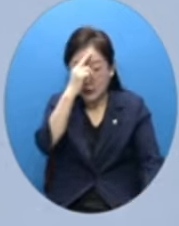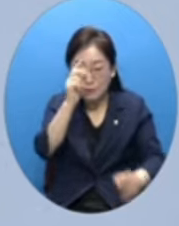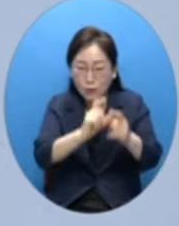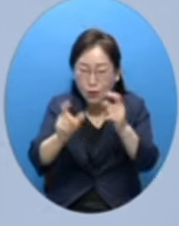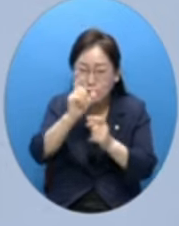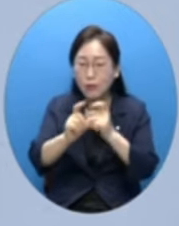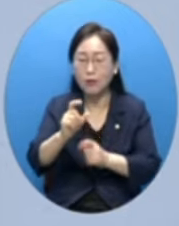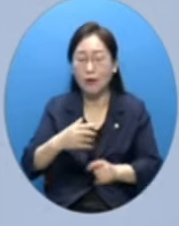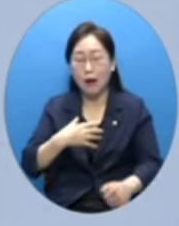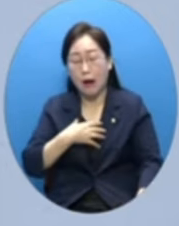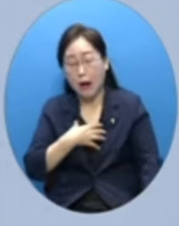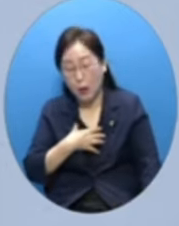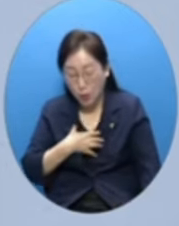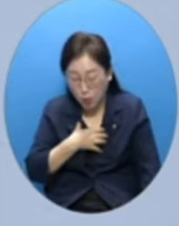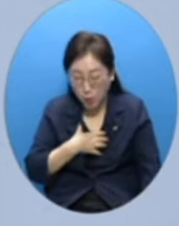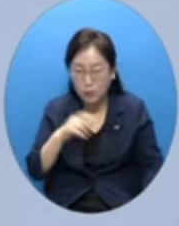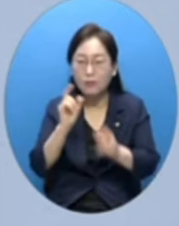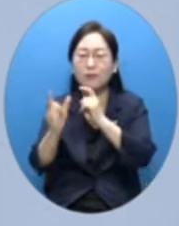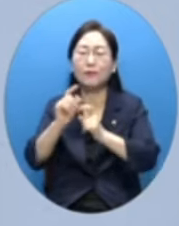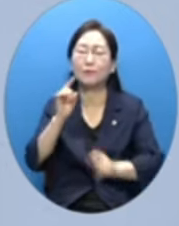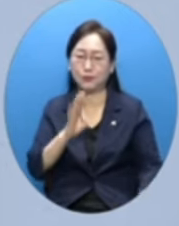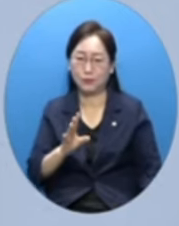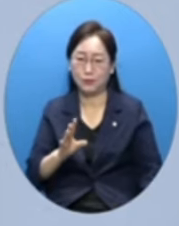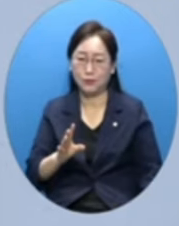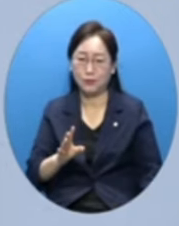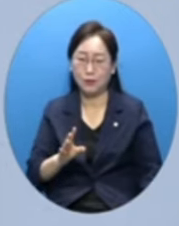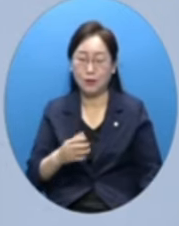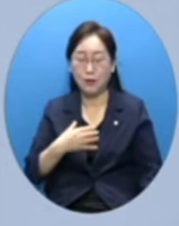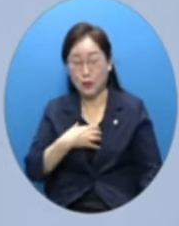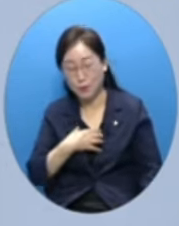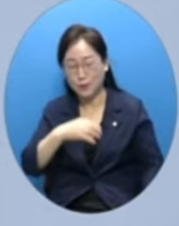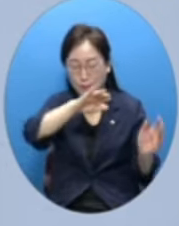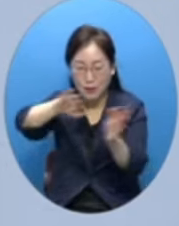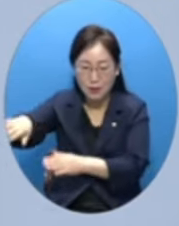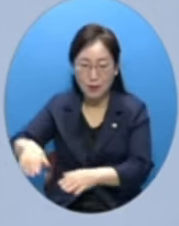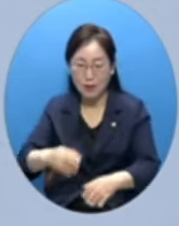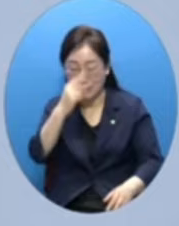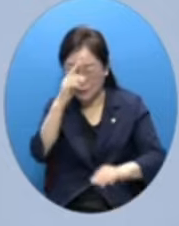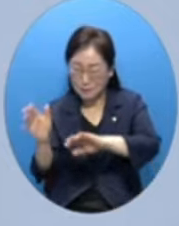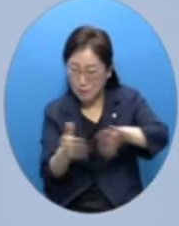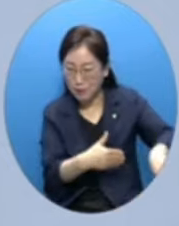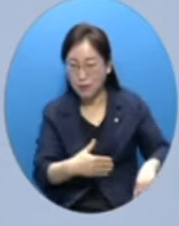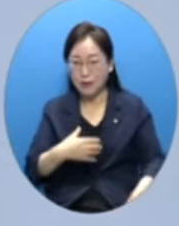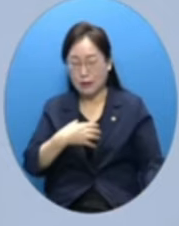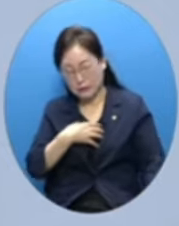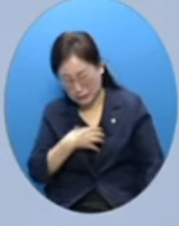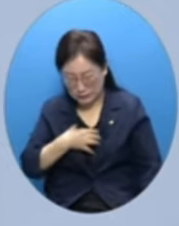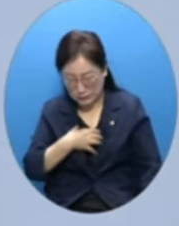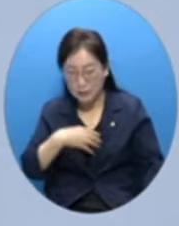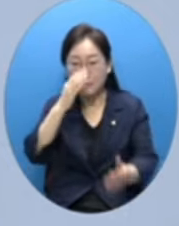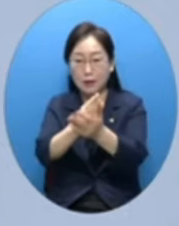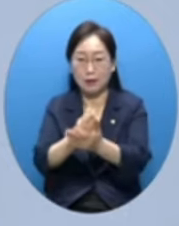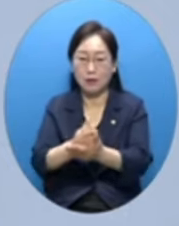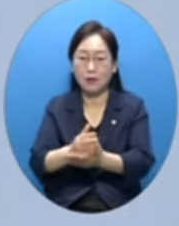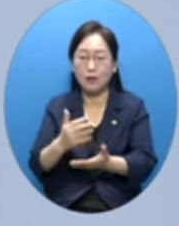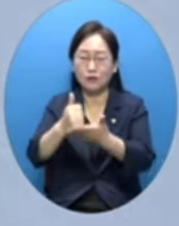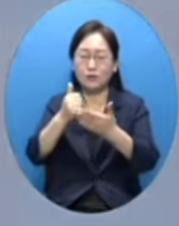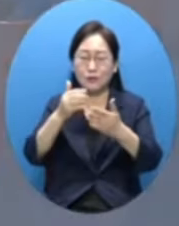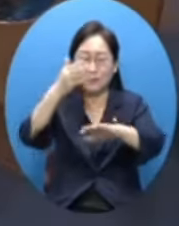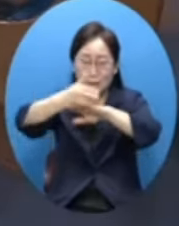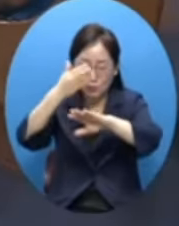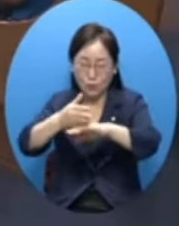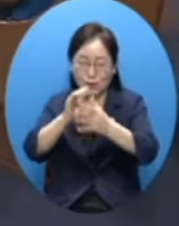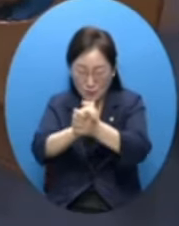낳고 걱정을 걱정을는 것입니다 그렇 때문에 염려할 시간에 근심할 시간에 걱정할 시간에 주님께 기도하고 감사하고